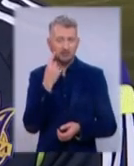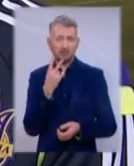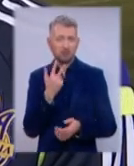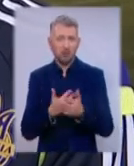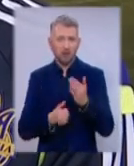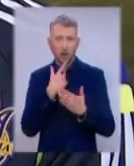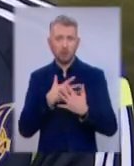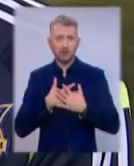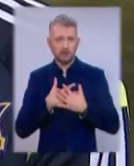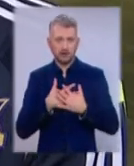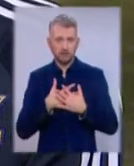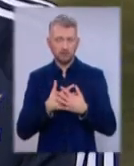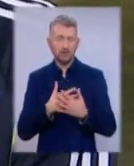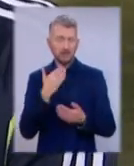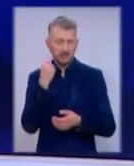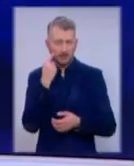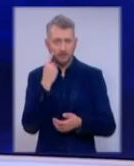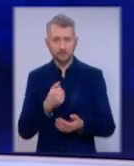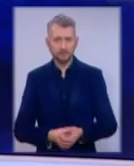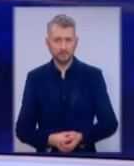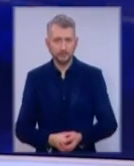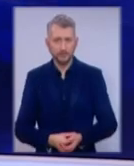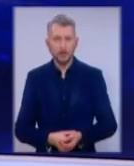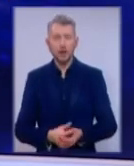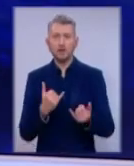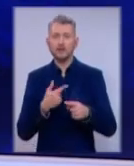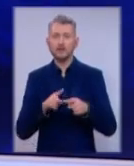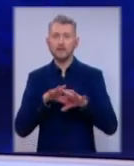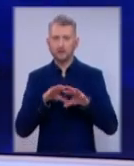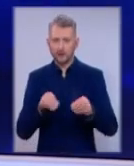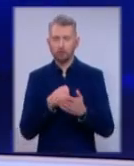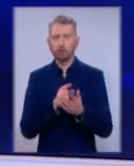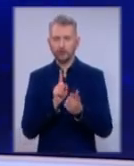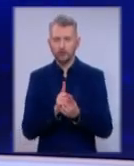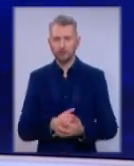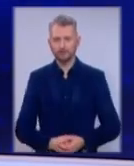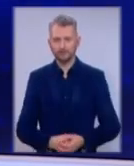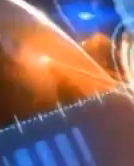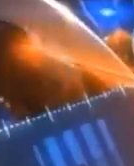нечего сказать, стыдно. Ну а наразі це все. До зустрічі.